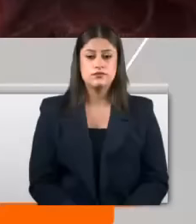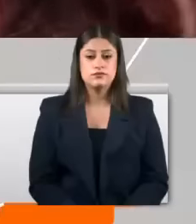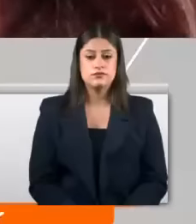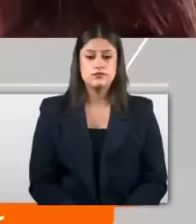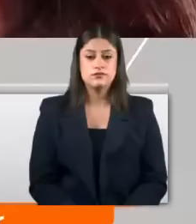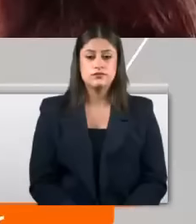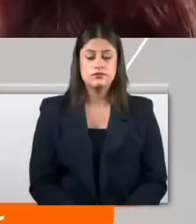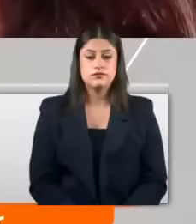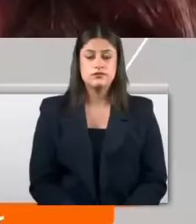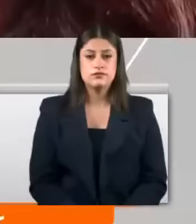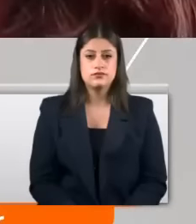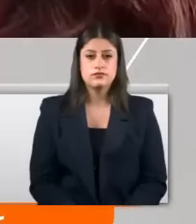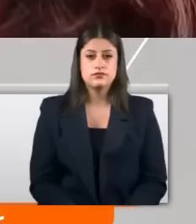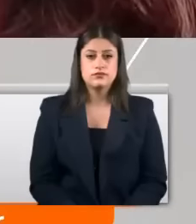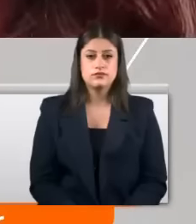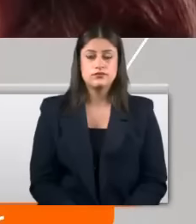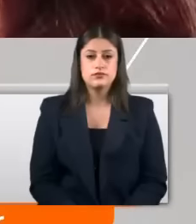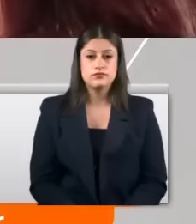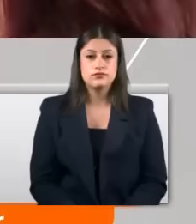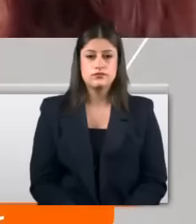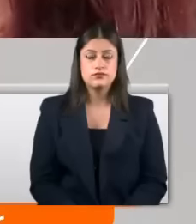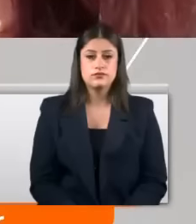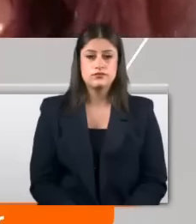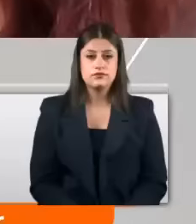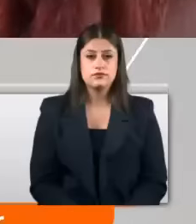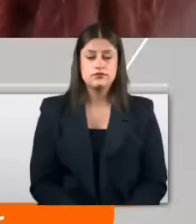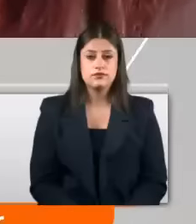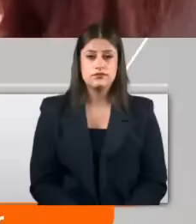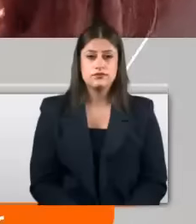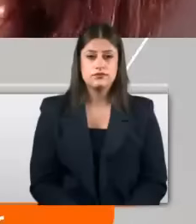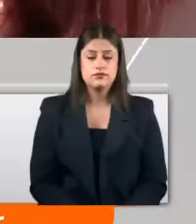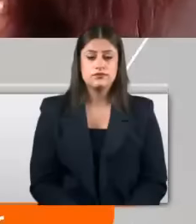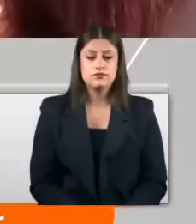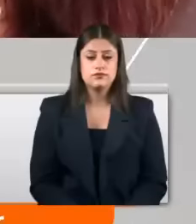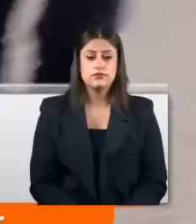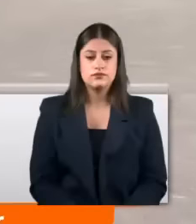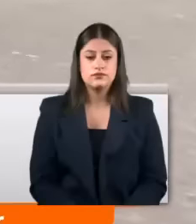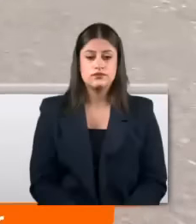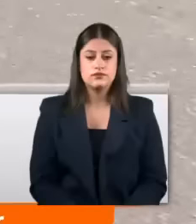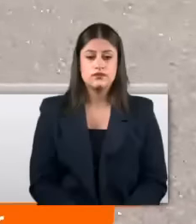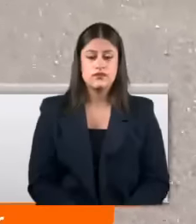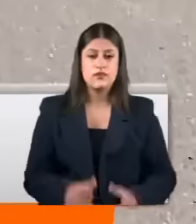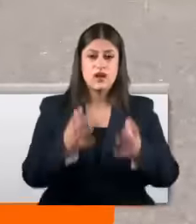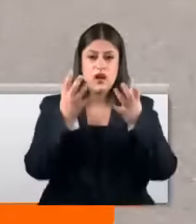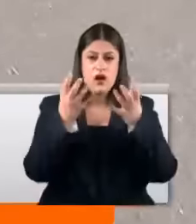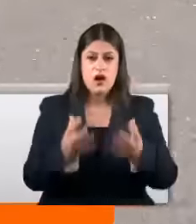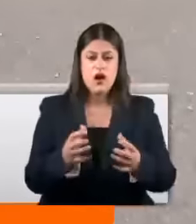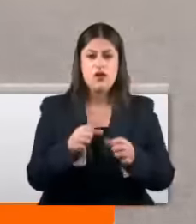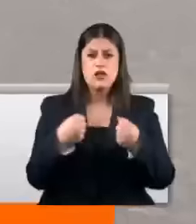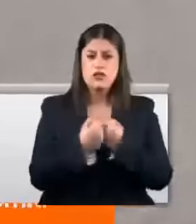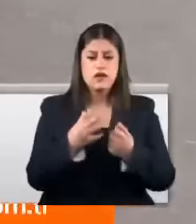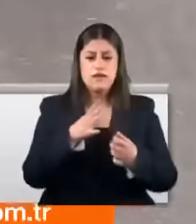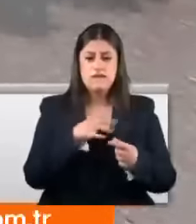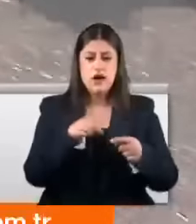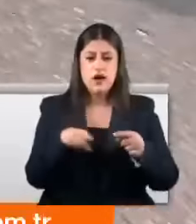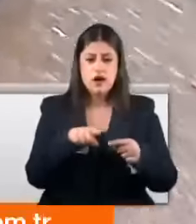Piyasanın %20, %30 altında satışı gerçekleştiriyor diyebiliriz ama burada hasar oranı gerçekten çok önemli. Ağır hasarlı yetmiyor,